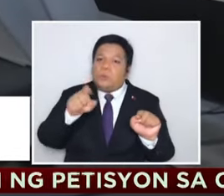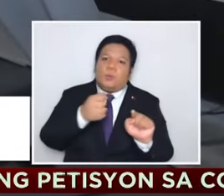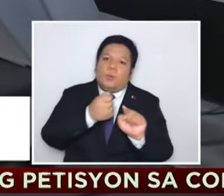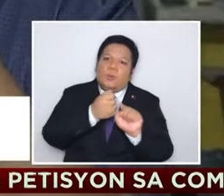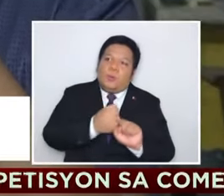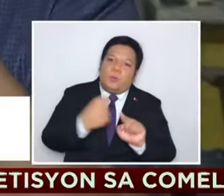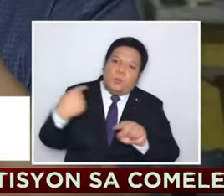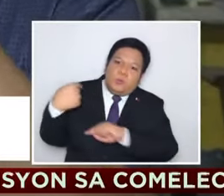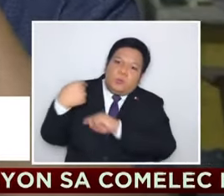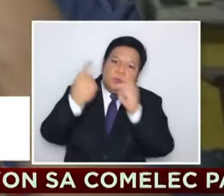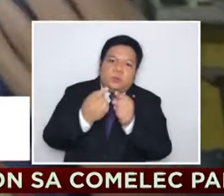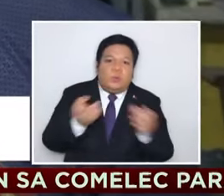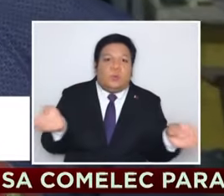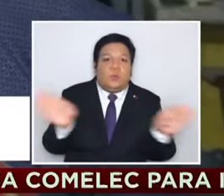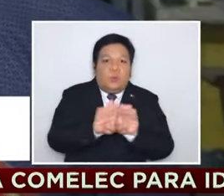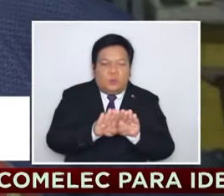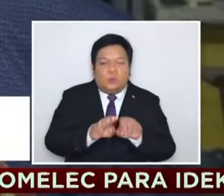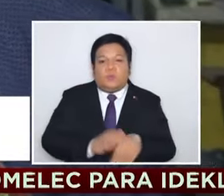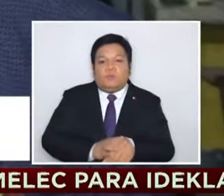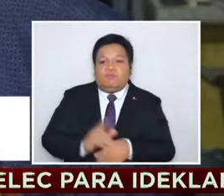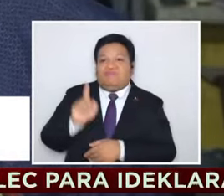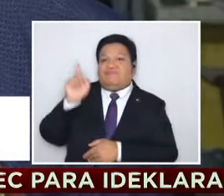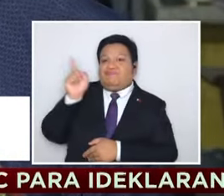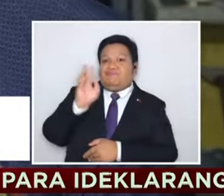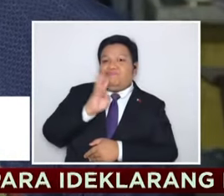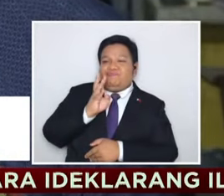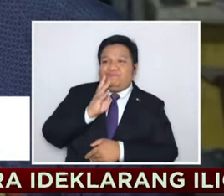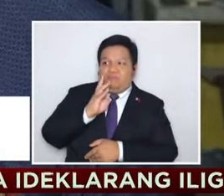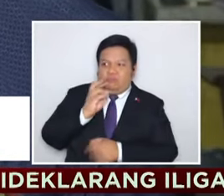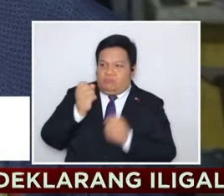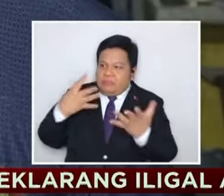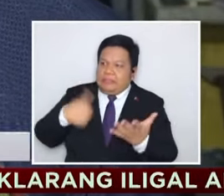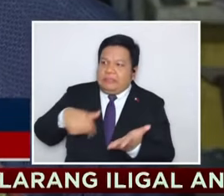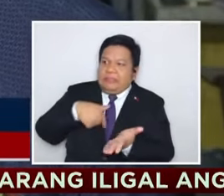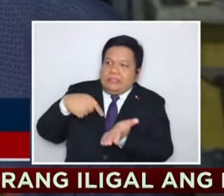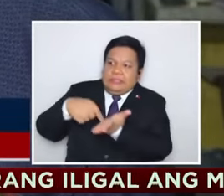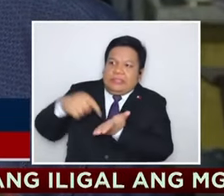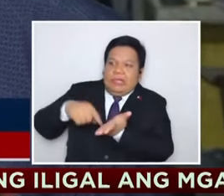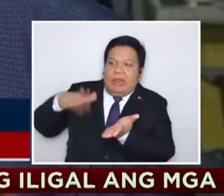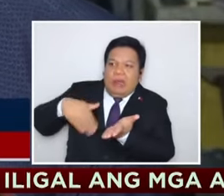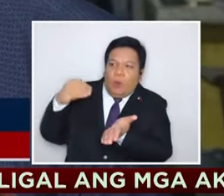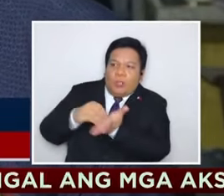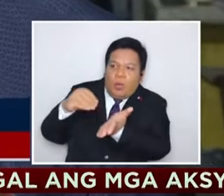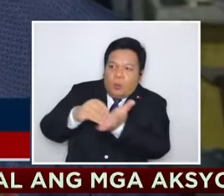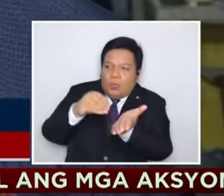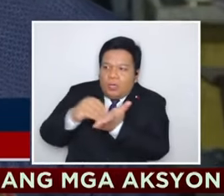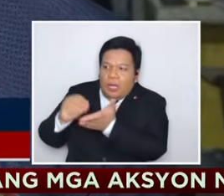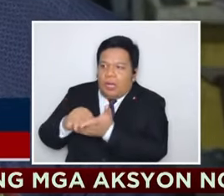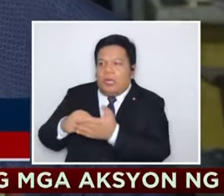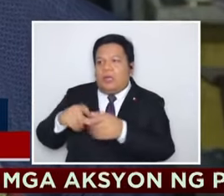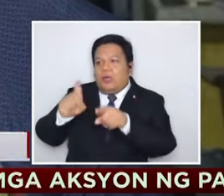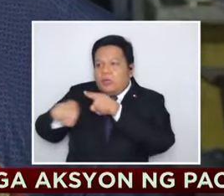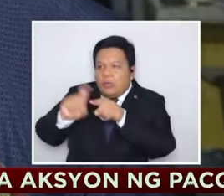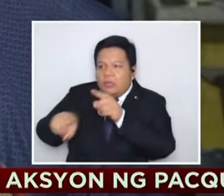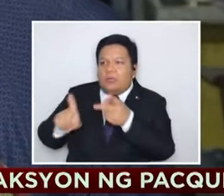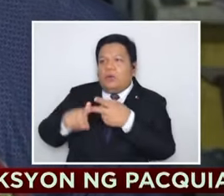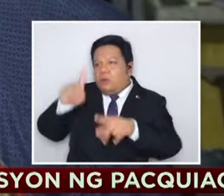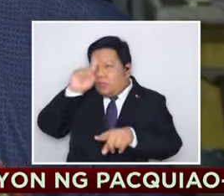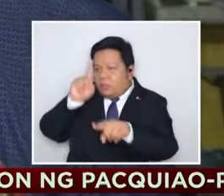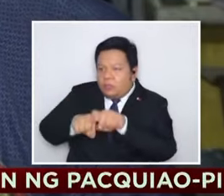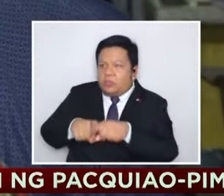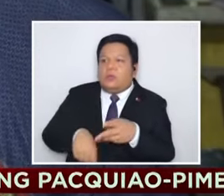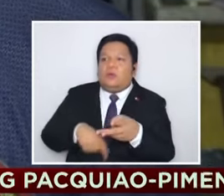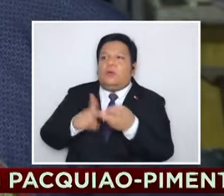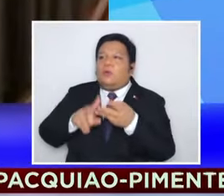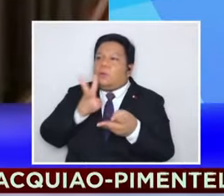sarado. Ang dami na namin mga unsettled bills, no? Sa renta, sa kuryente, sa tubig, no? Na